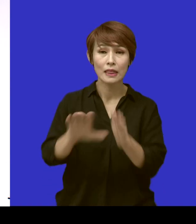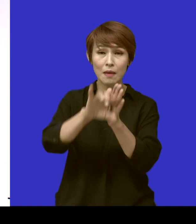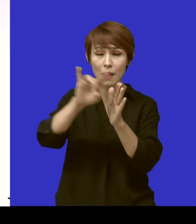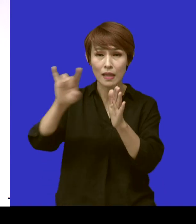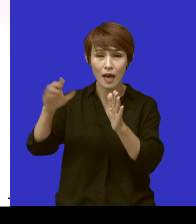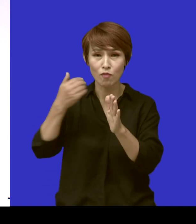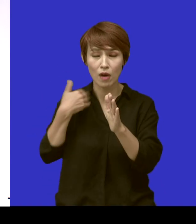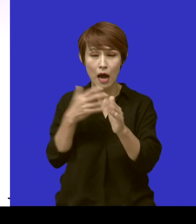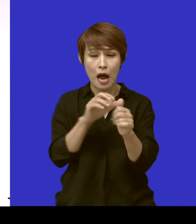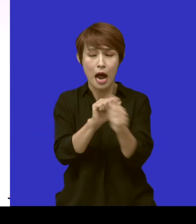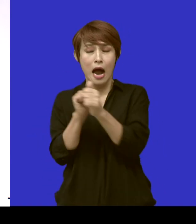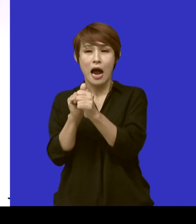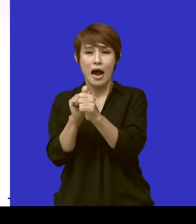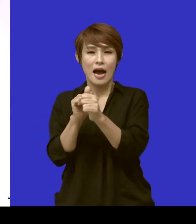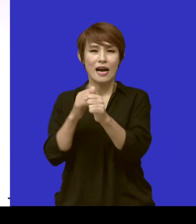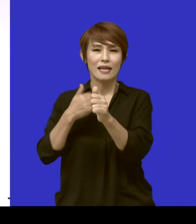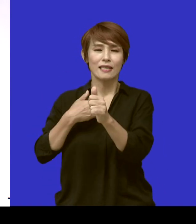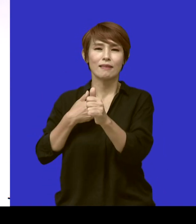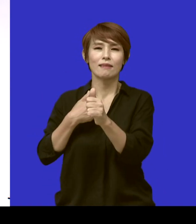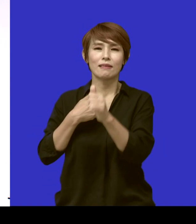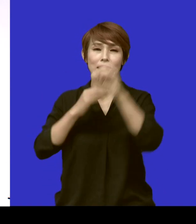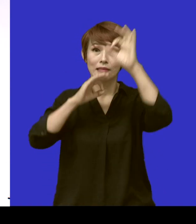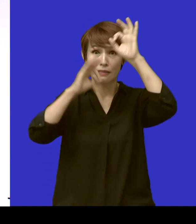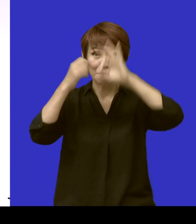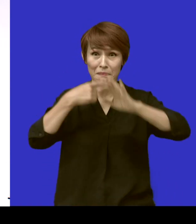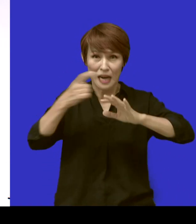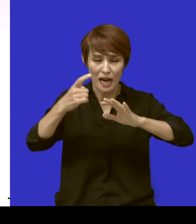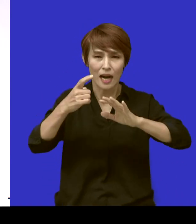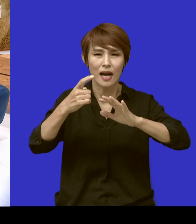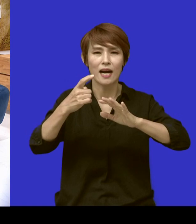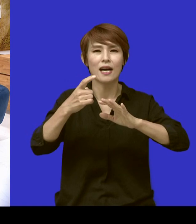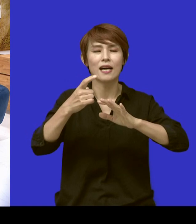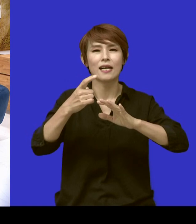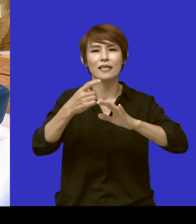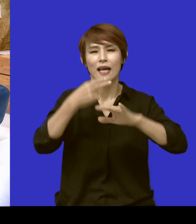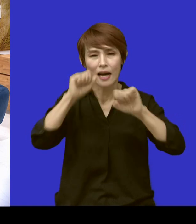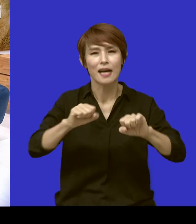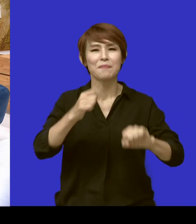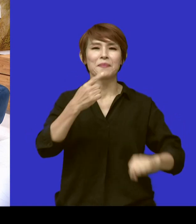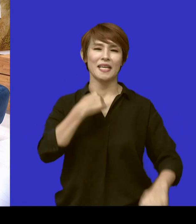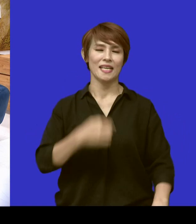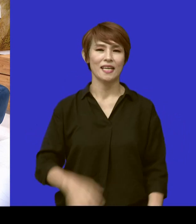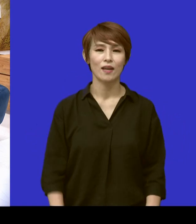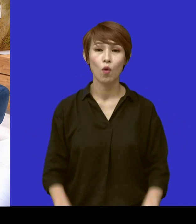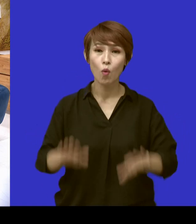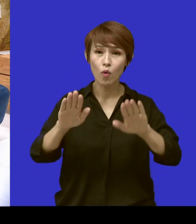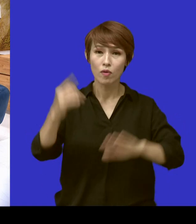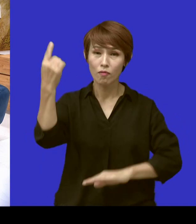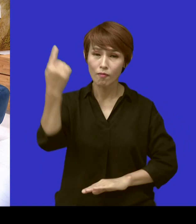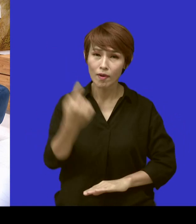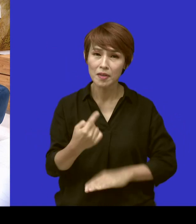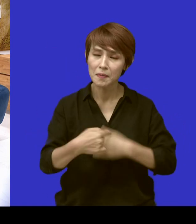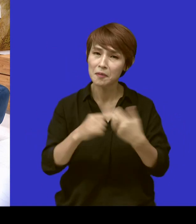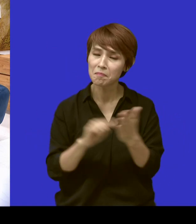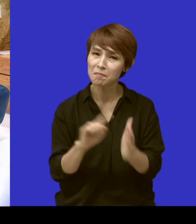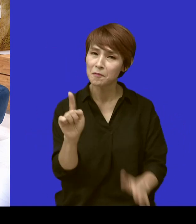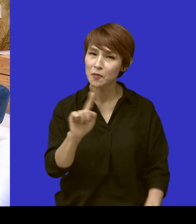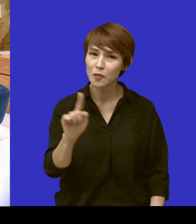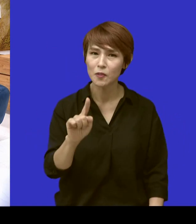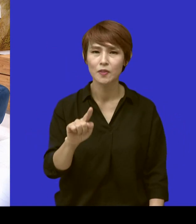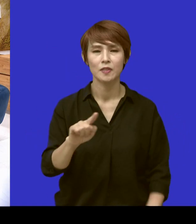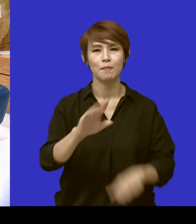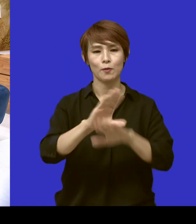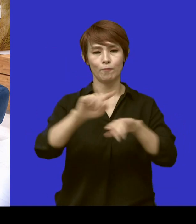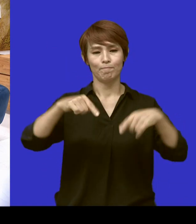사고의 위험을 막은 적이 있습니다. 네. 네. 오늘 올 때 어떤 마음을 가지고 오셨어요? 내가 오늘 이